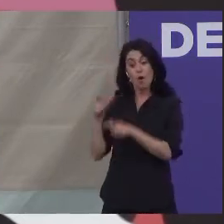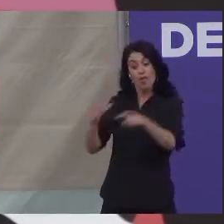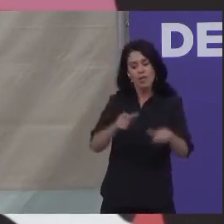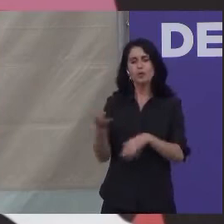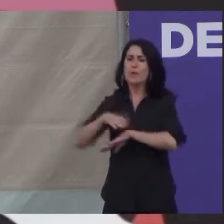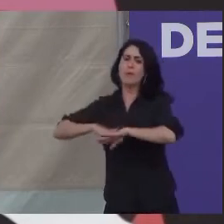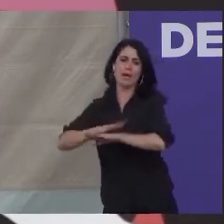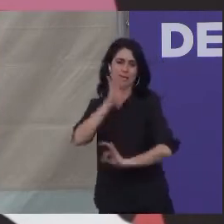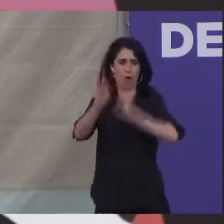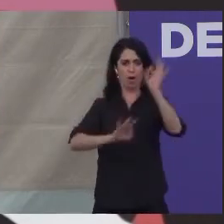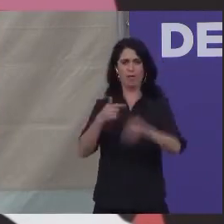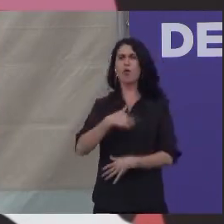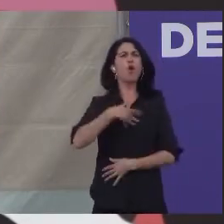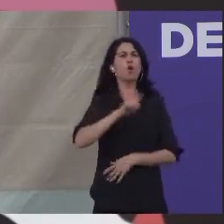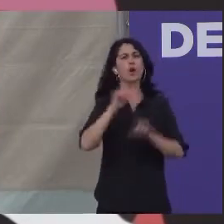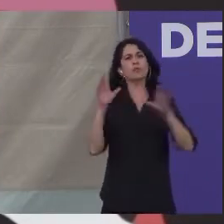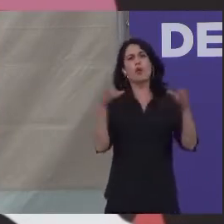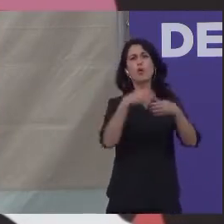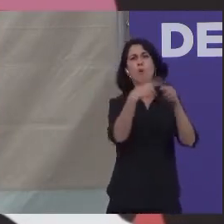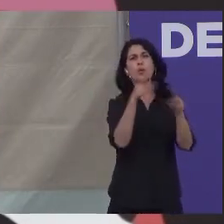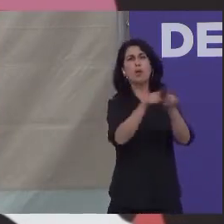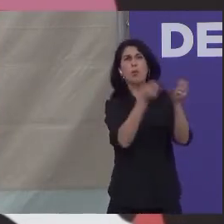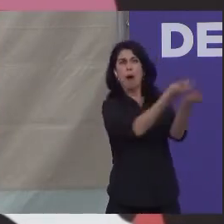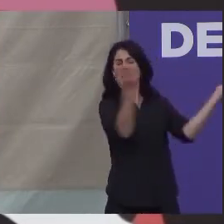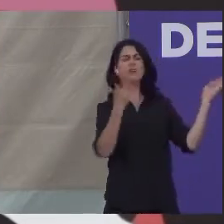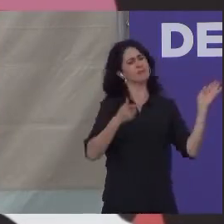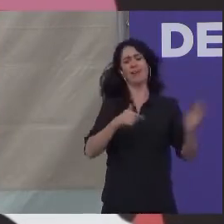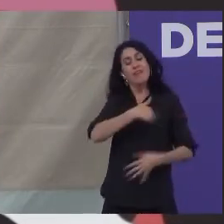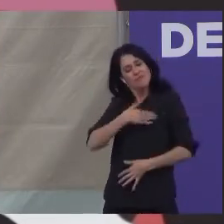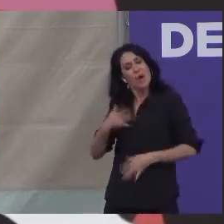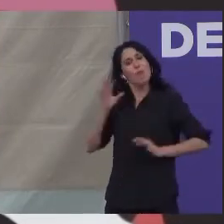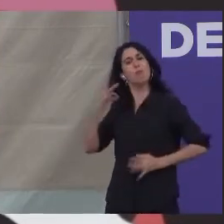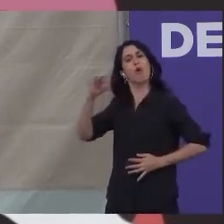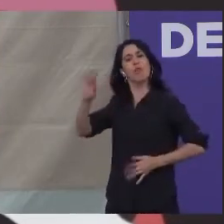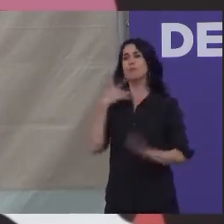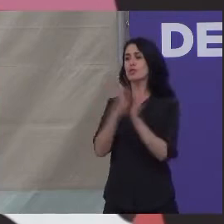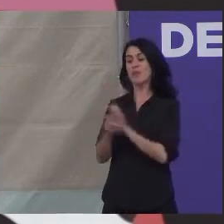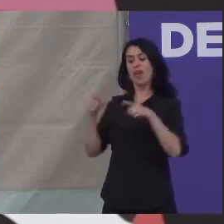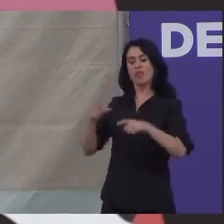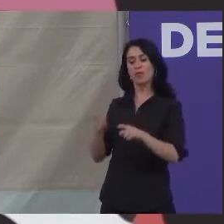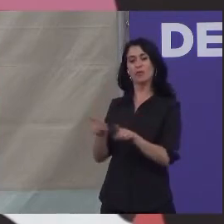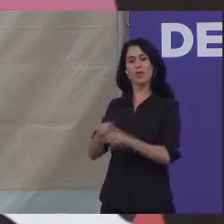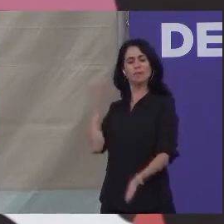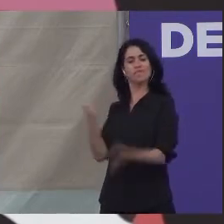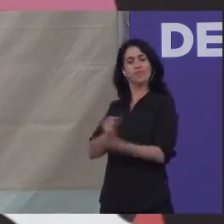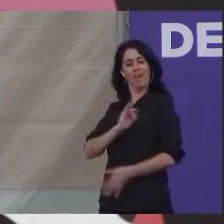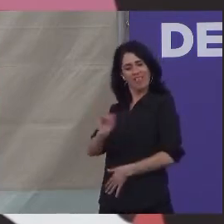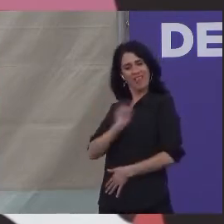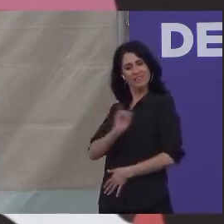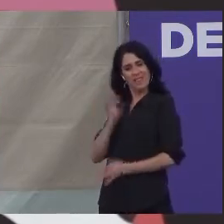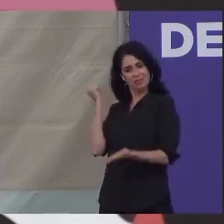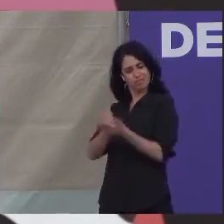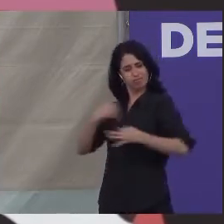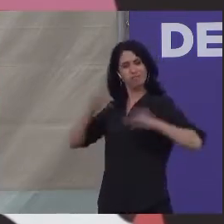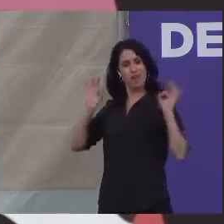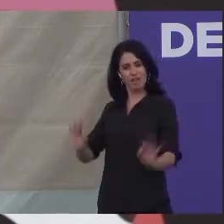perquè no volem ser una organització política més, sinó que som Podem. Els cercles són el nostre setxell distintiu i amb ells estem així per transformar